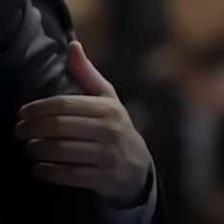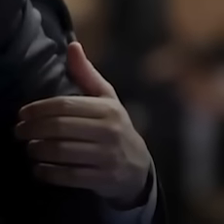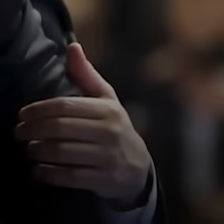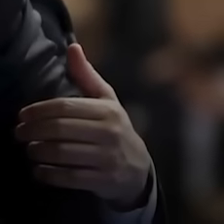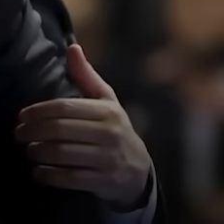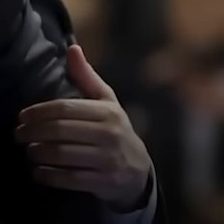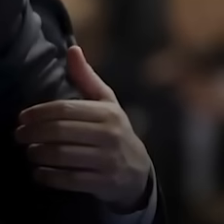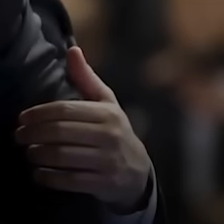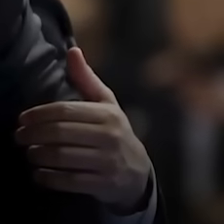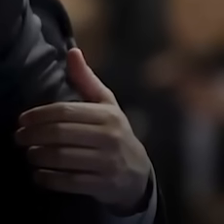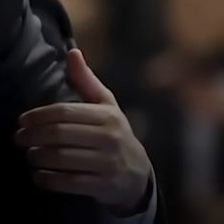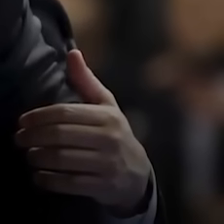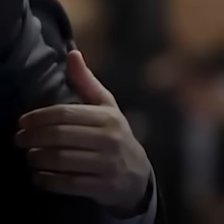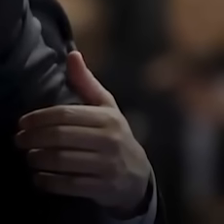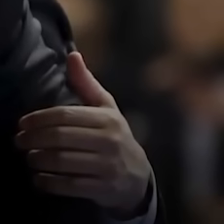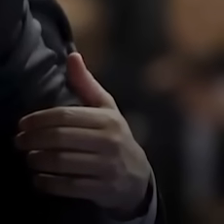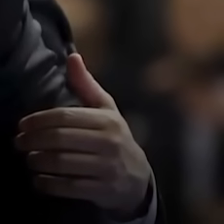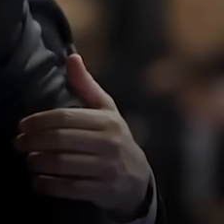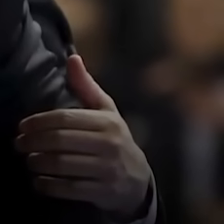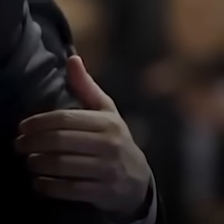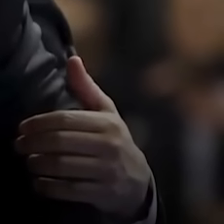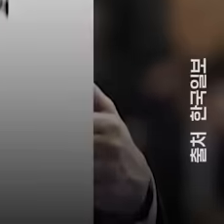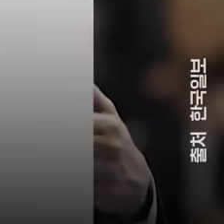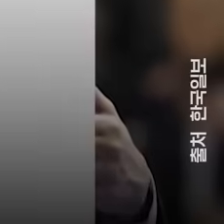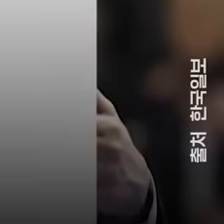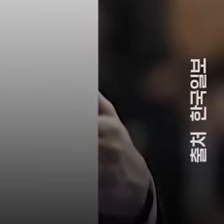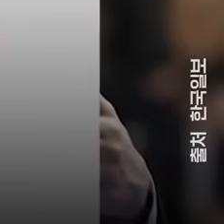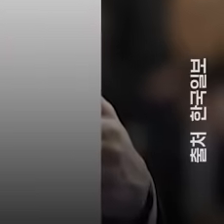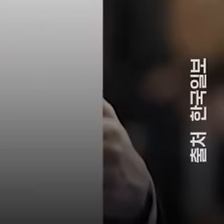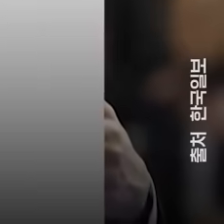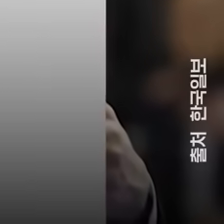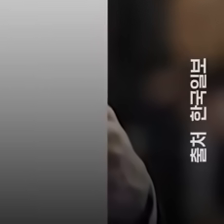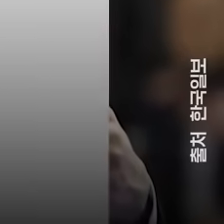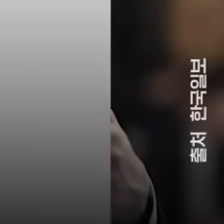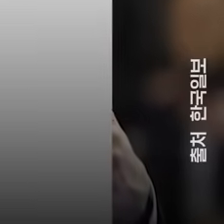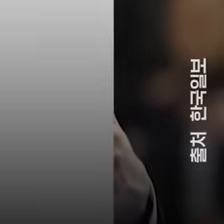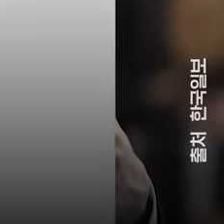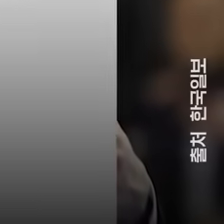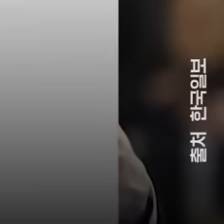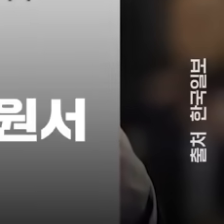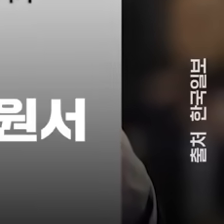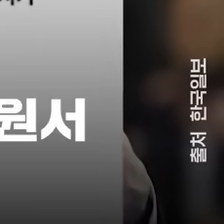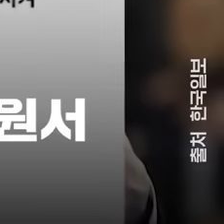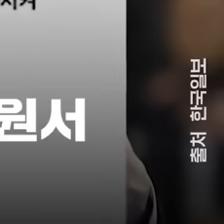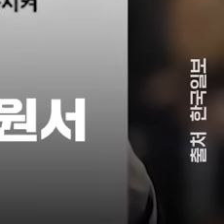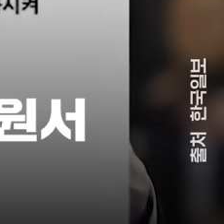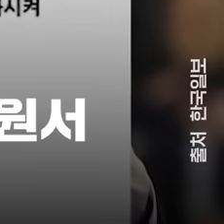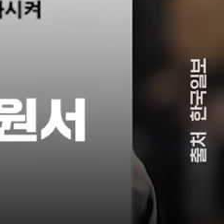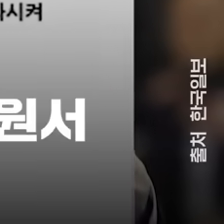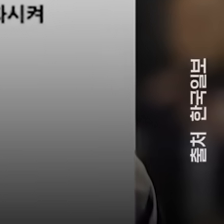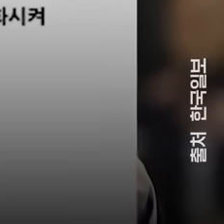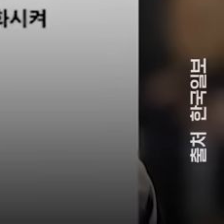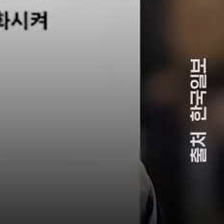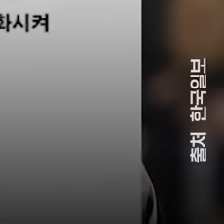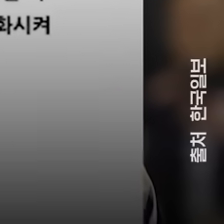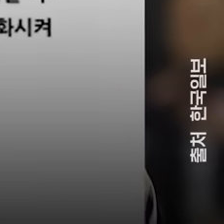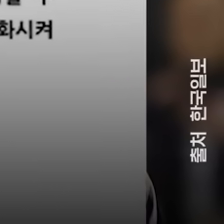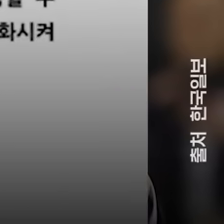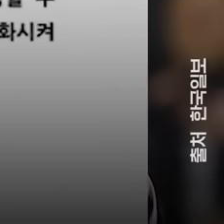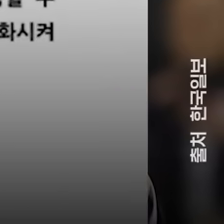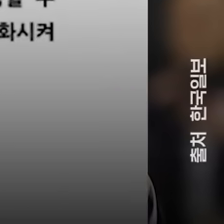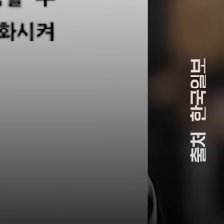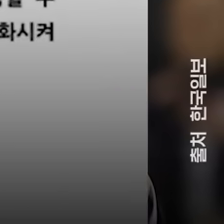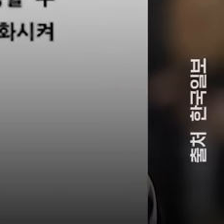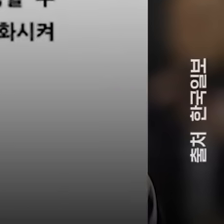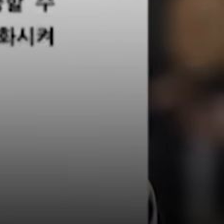한국농구 슈퍼스타 출신의 현지역 휘문고 감독에 대해 농구부를 파행 운영하고 있다는 취지의 민서가 서울시